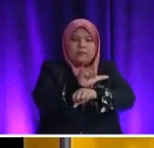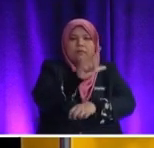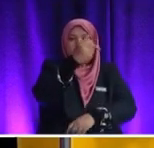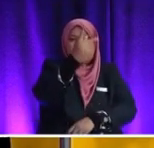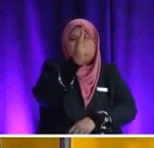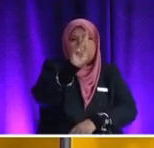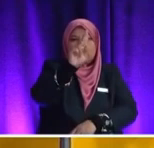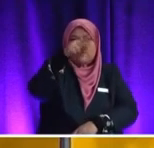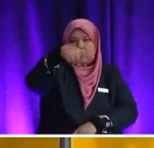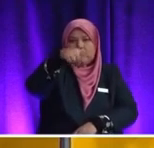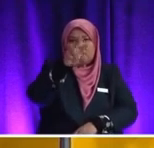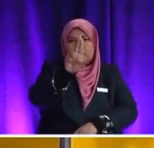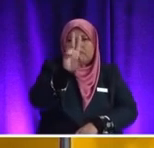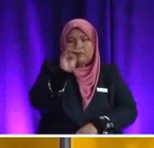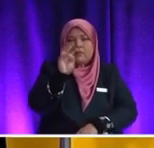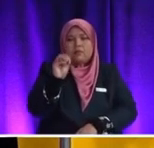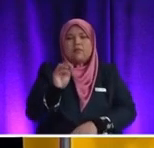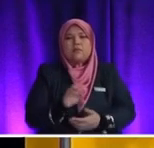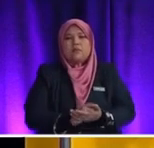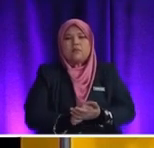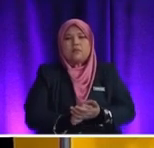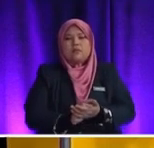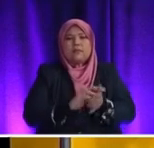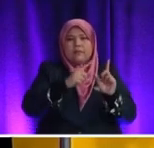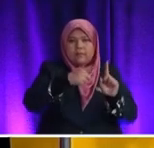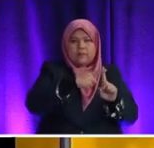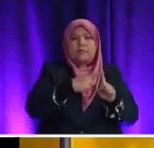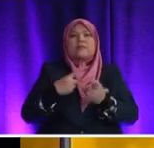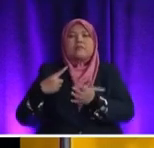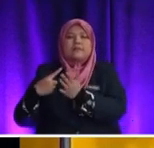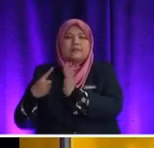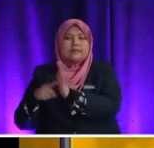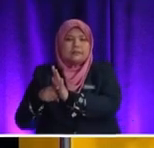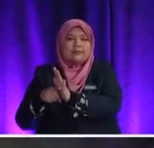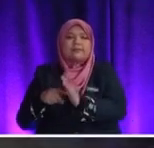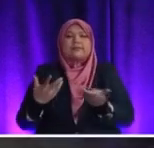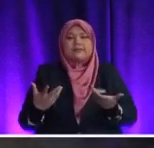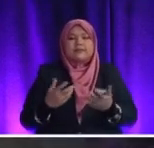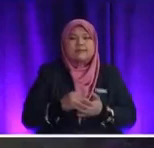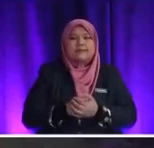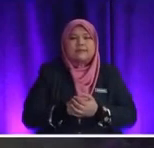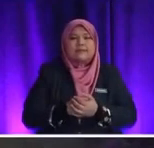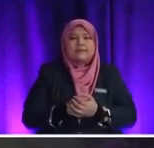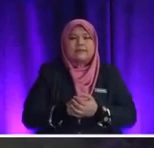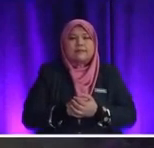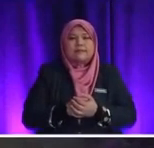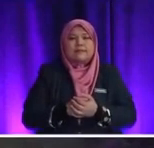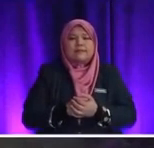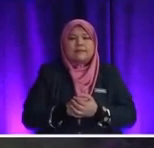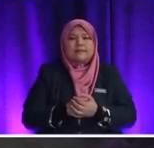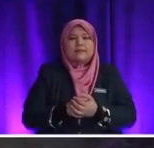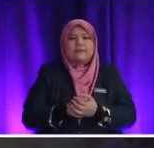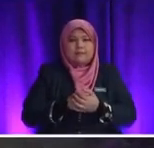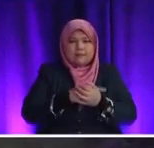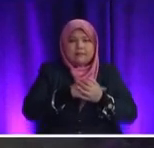nih yang tulin Gita dapat dipage catokan not shown off ada bahagia yang tool ini Go yang